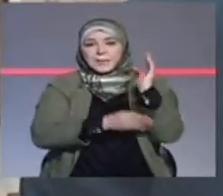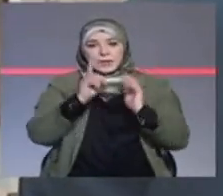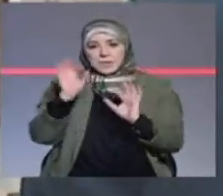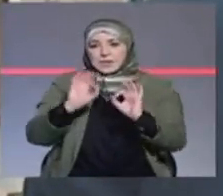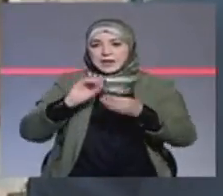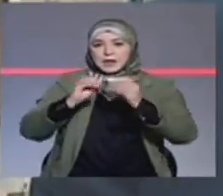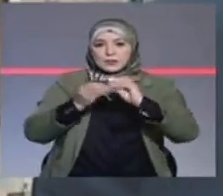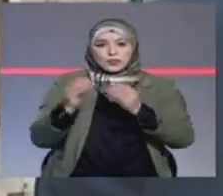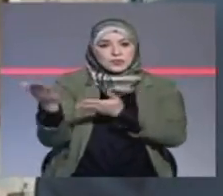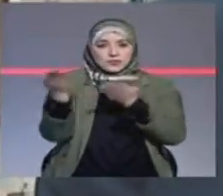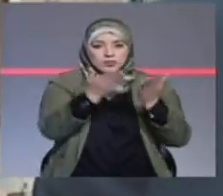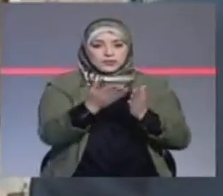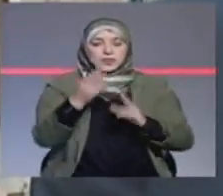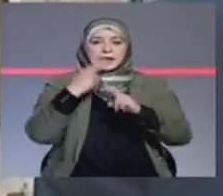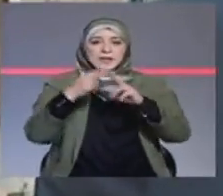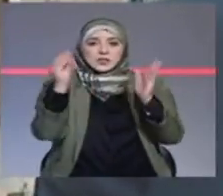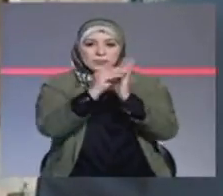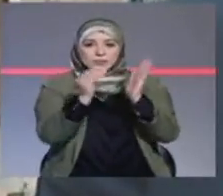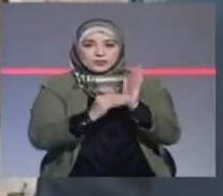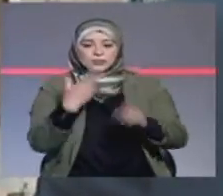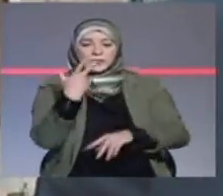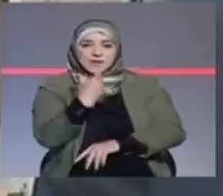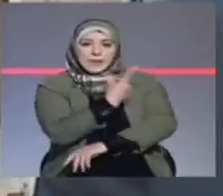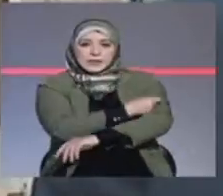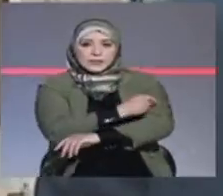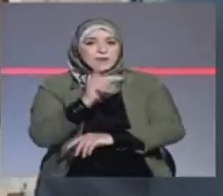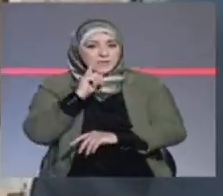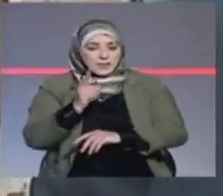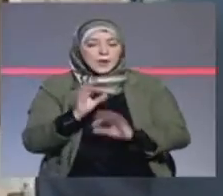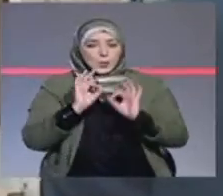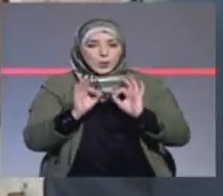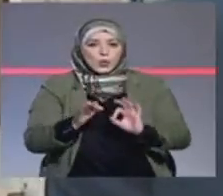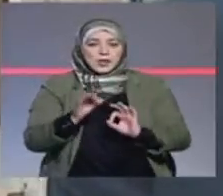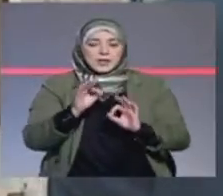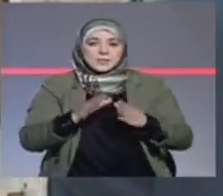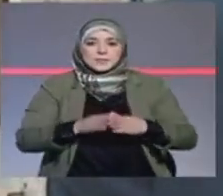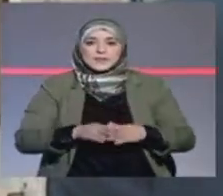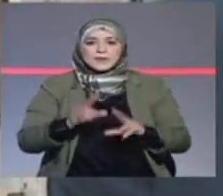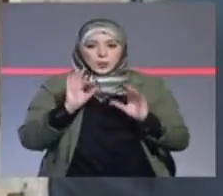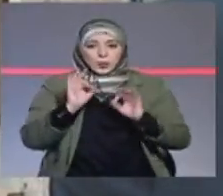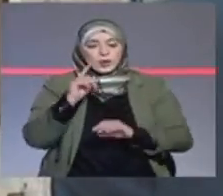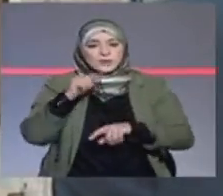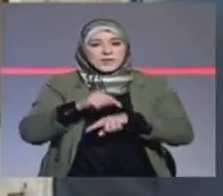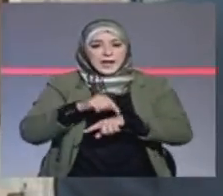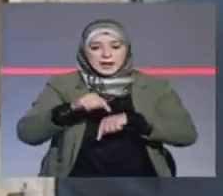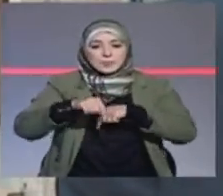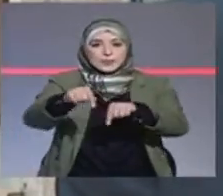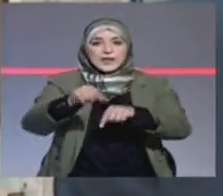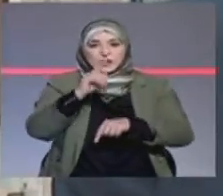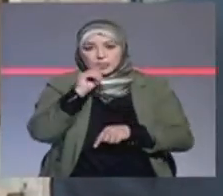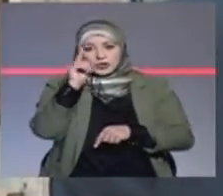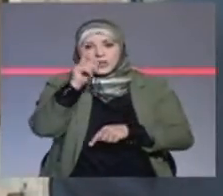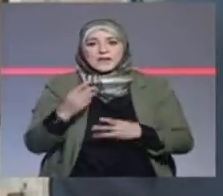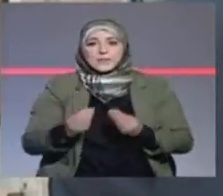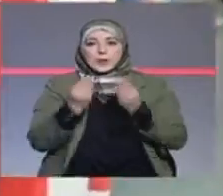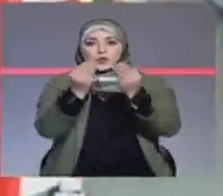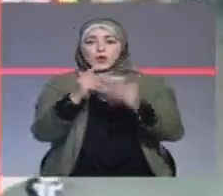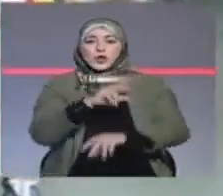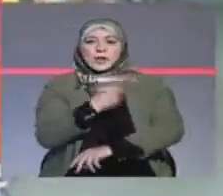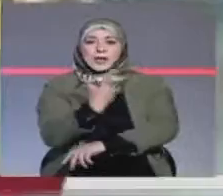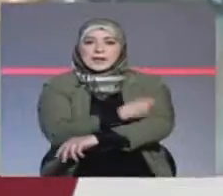مشكل تدخل للمنظومه تاع الايفاكس، ثم ان سباش تسجل وفي اقرب الاجال عندها الاولويه باش